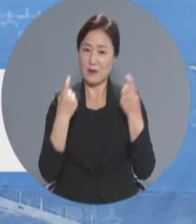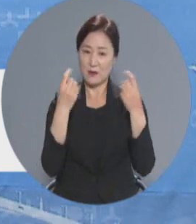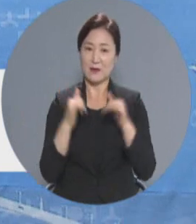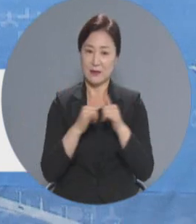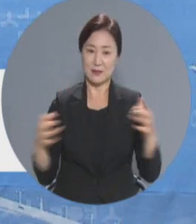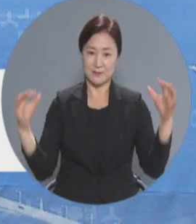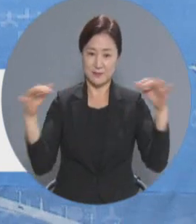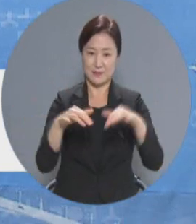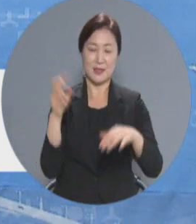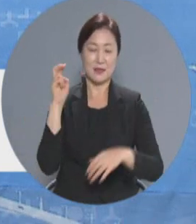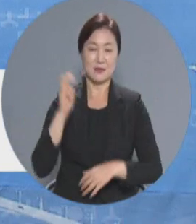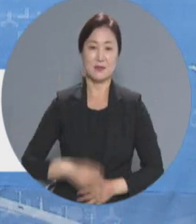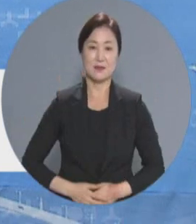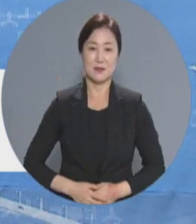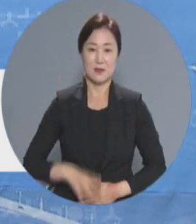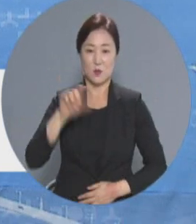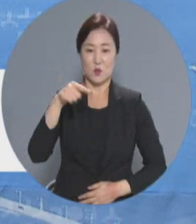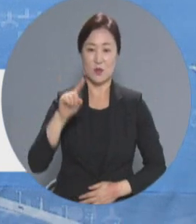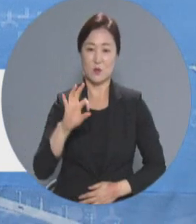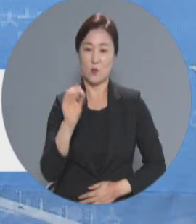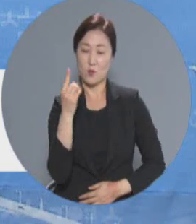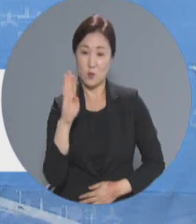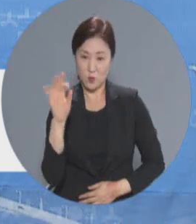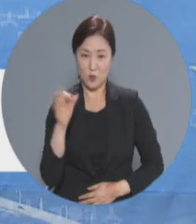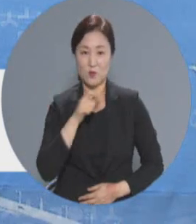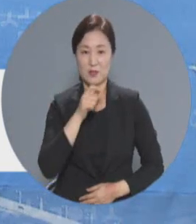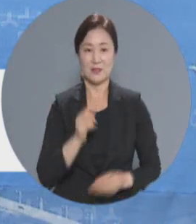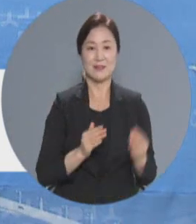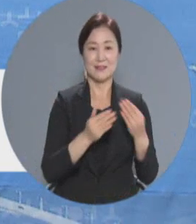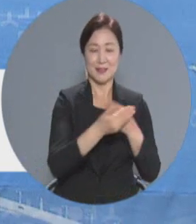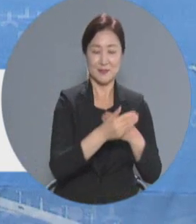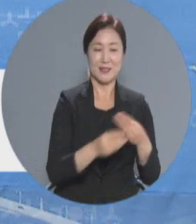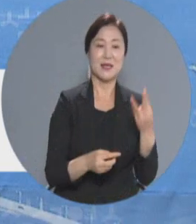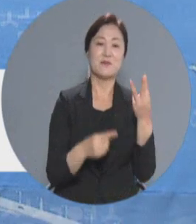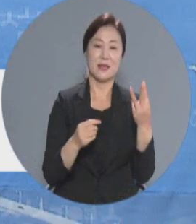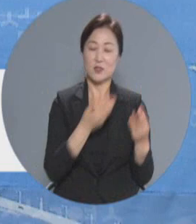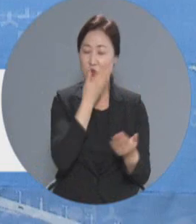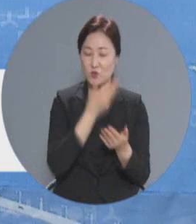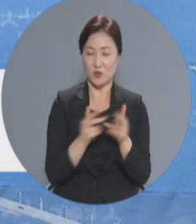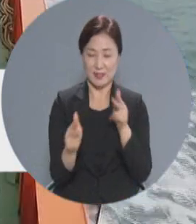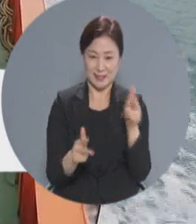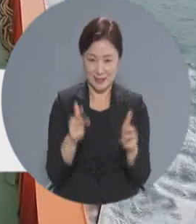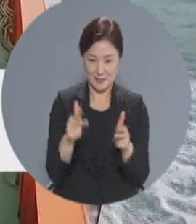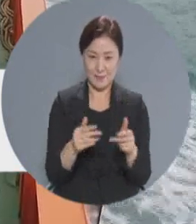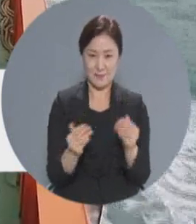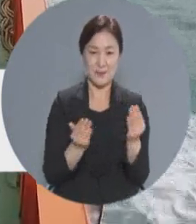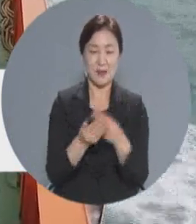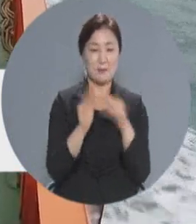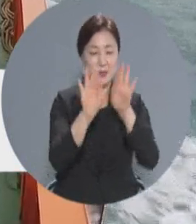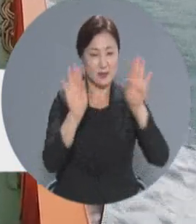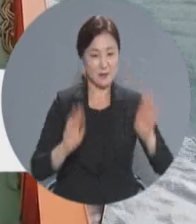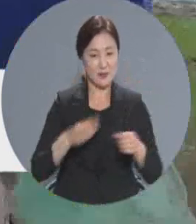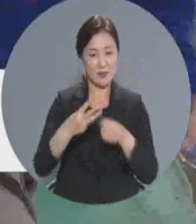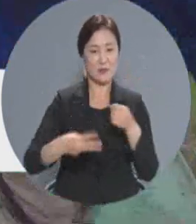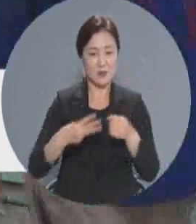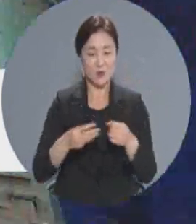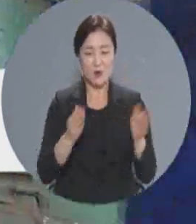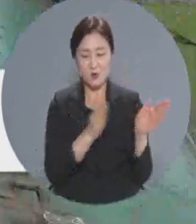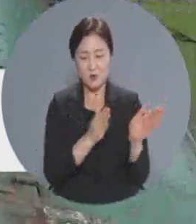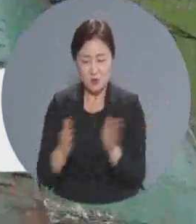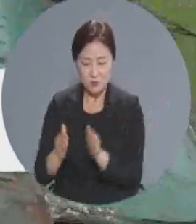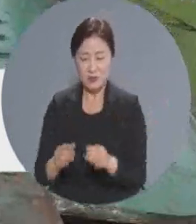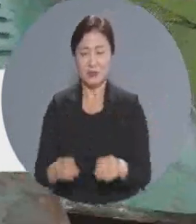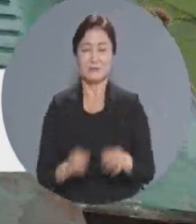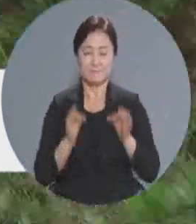기대됩니다. 권호봉 여수시장은 섬섬 여수 3대 핵심 사업 중 하나인 섬박람회가 3년간의 여정 끝에